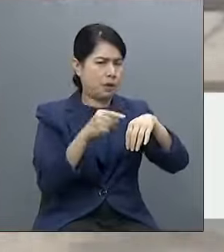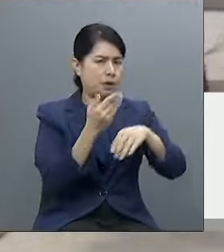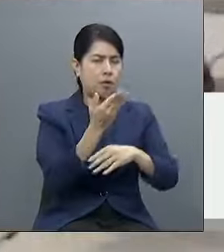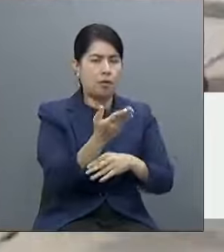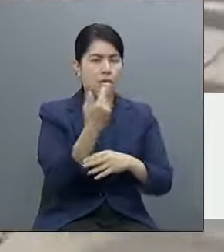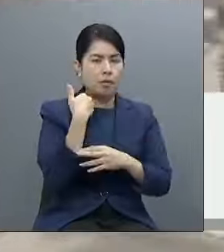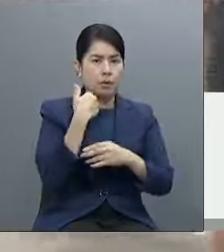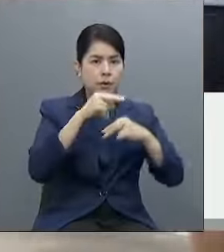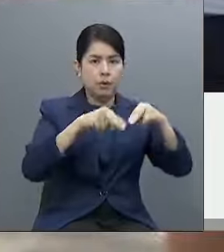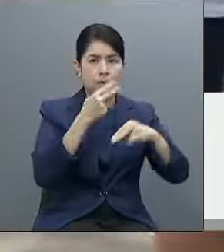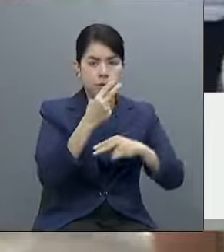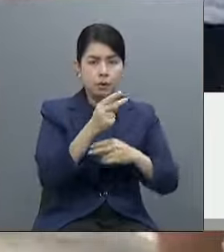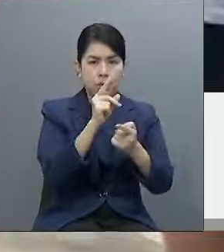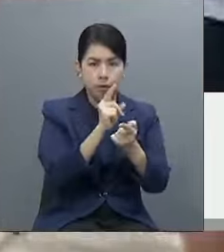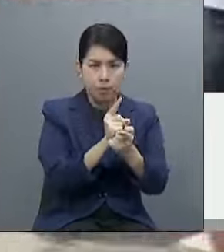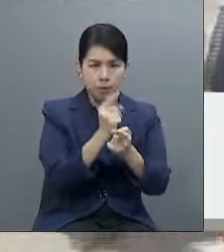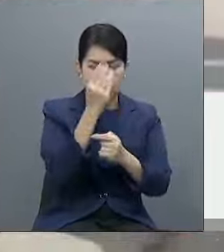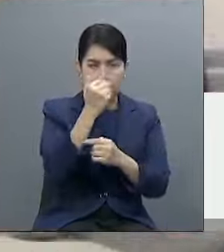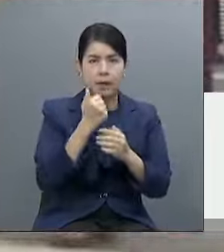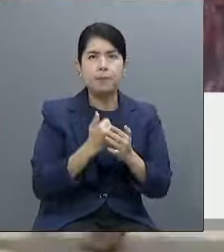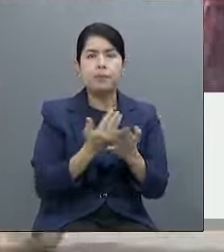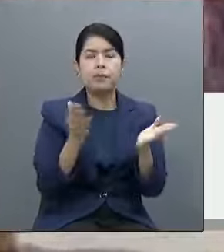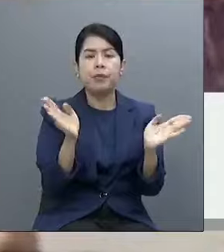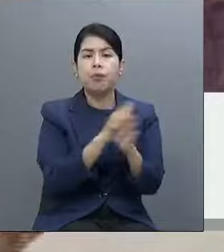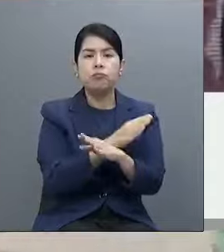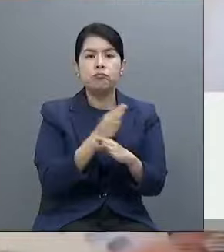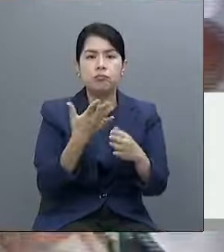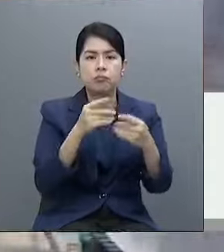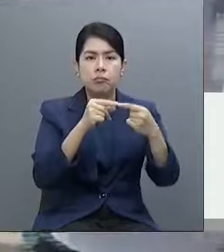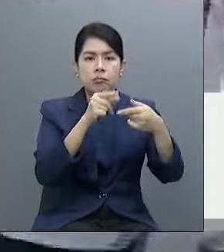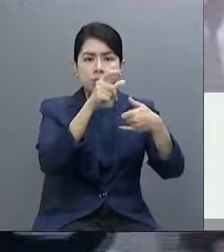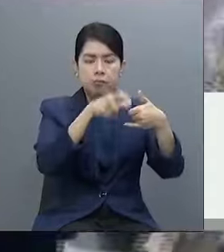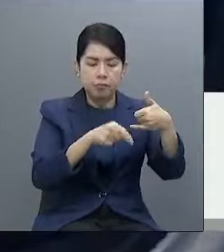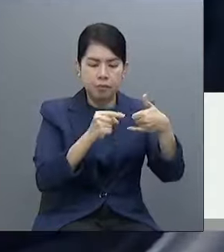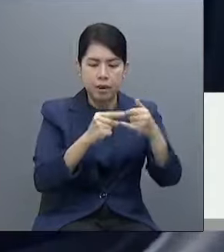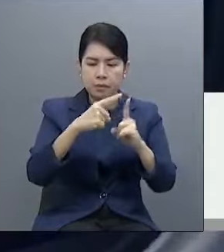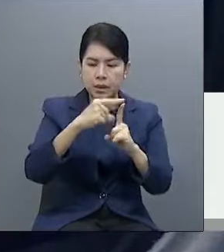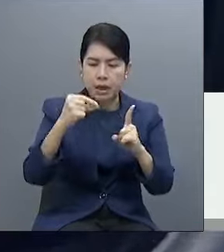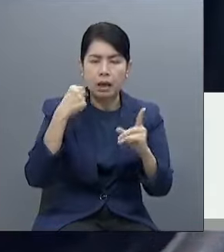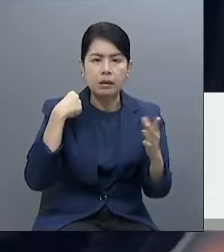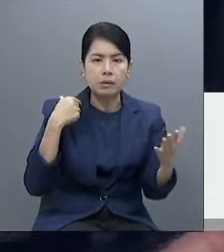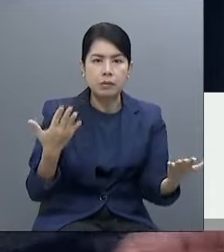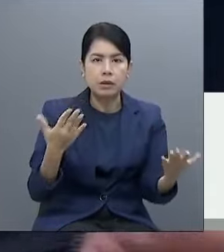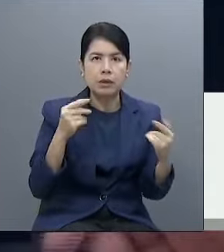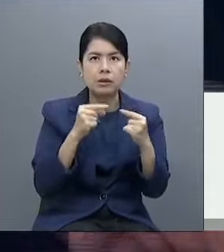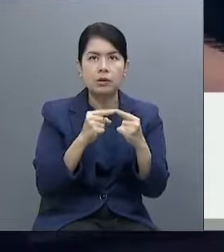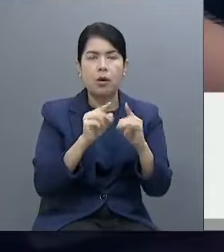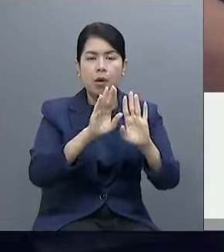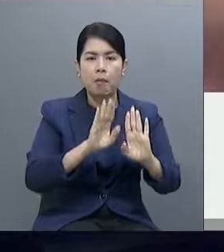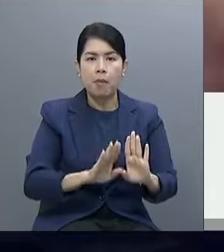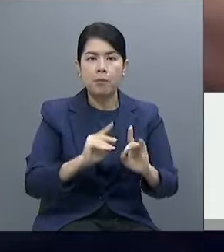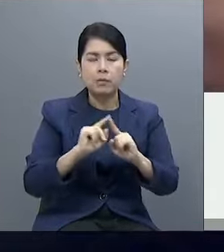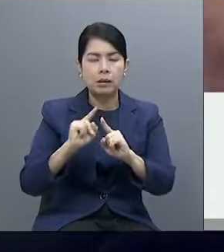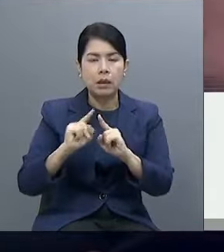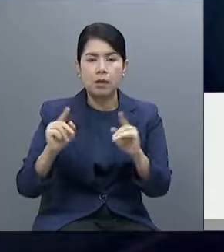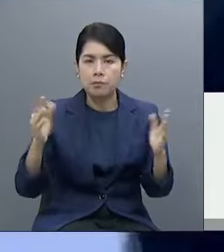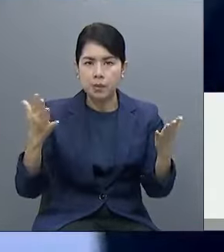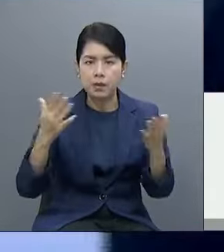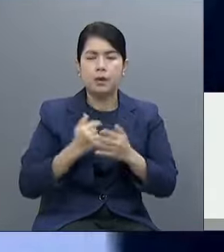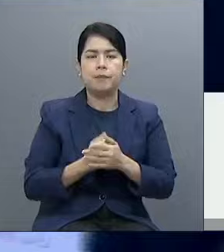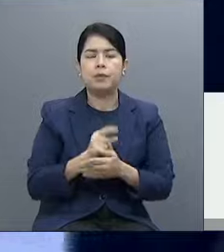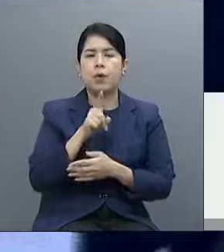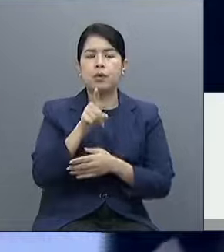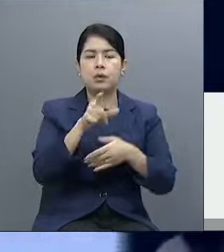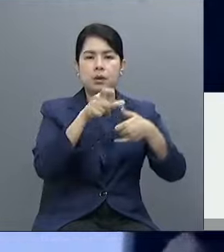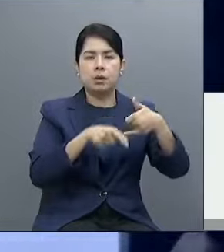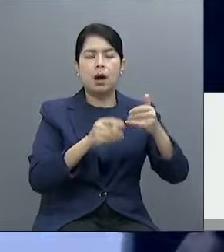ปรากฏว่านายไรอันไม่มีเอกสารอะไรมาแสดงไม่มีไกด์นำเที่ยวประจำกลุ่มตามข้อกำหนดด้วยสอบถามคนขับรถตู้ให้